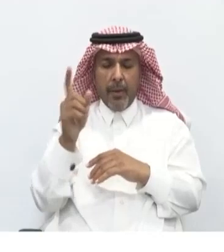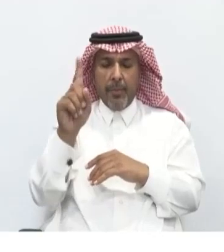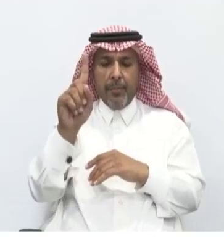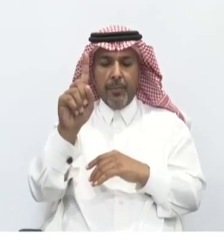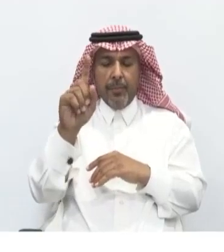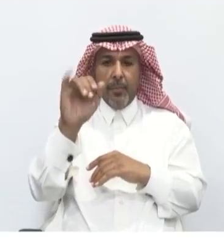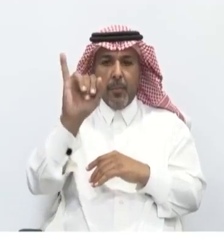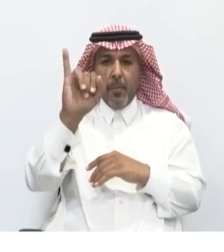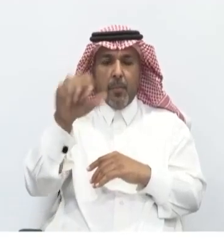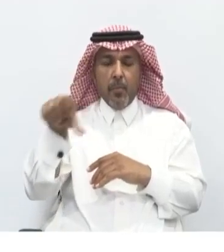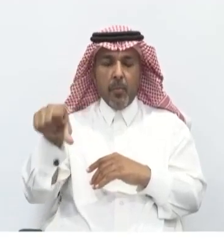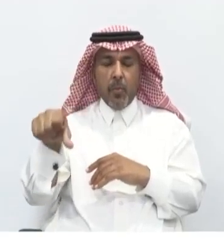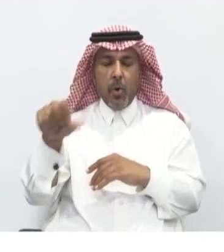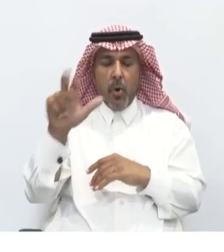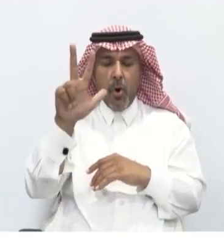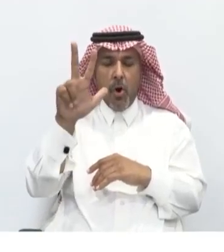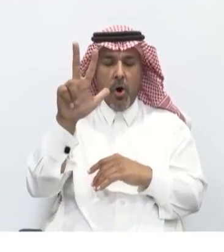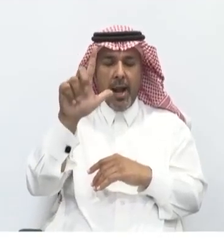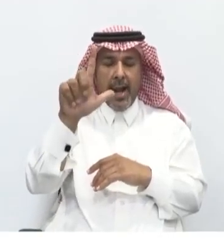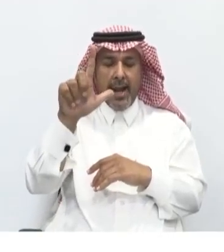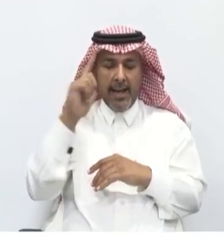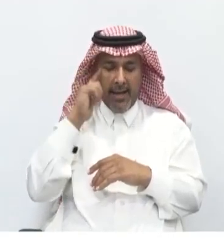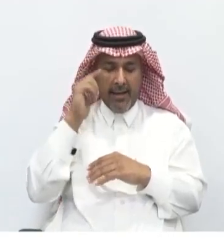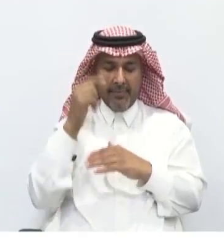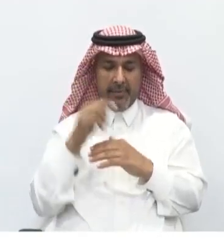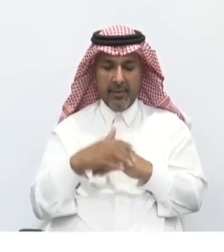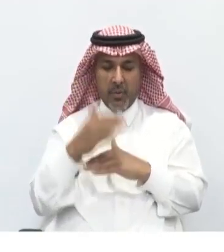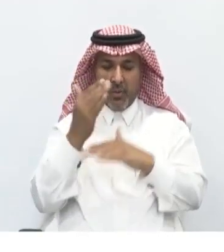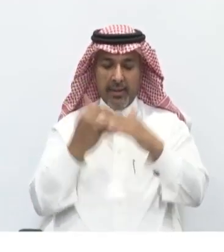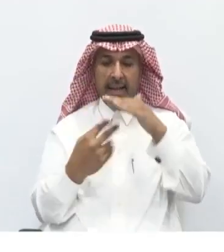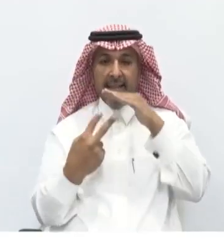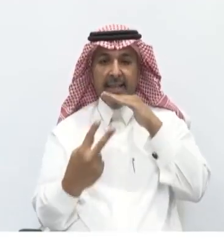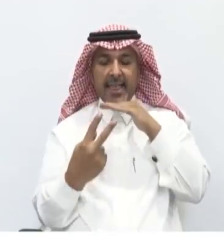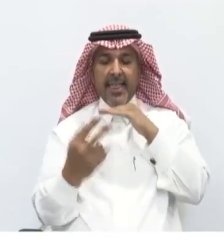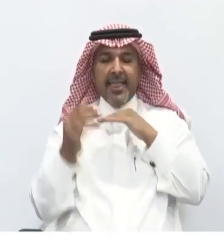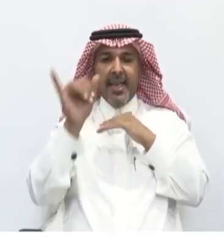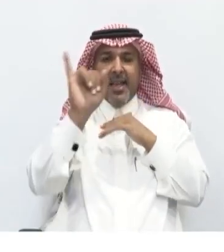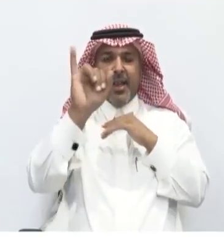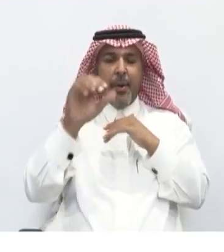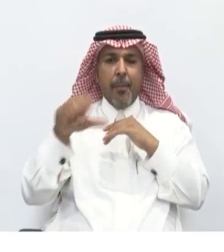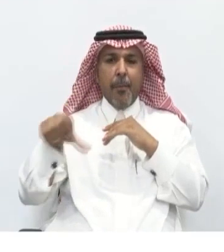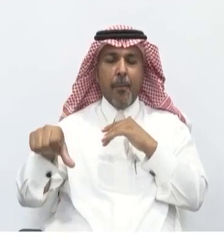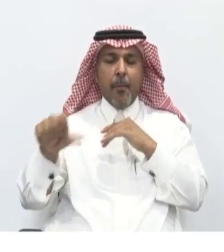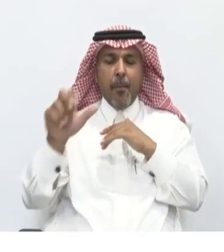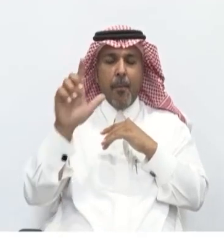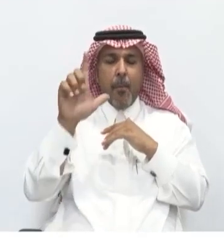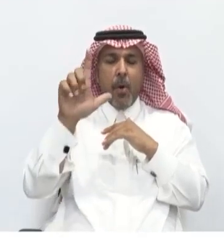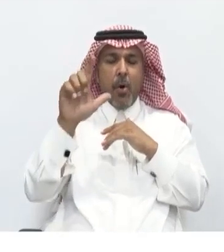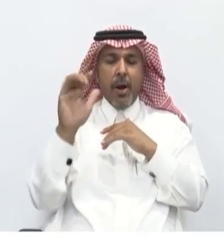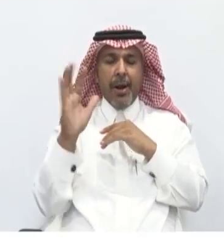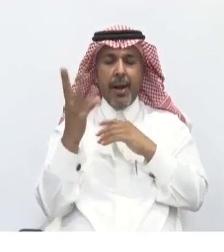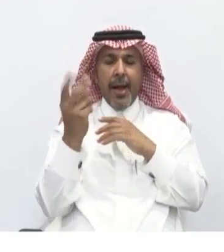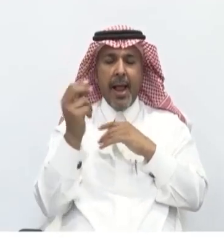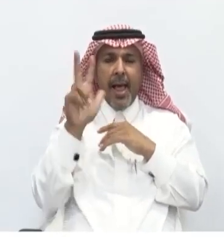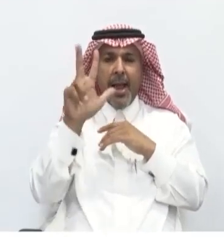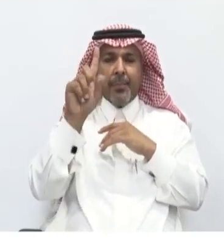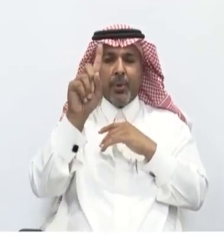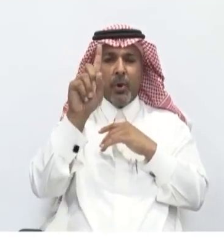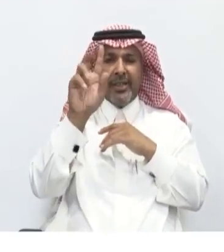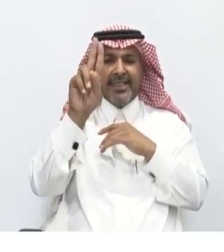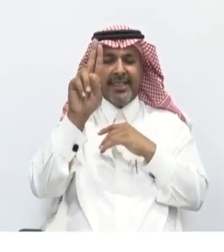شيء هنا واذا هو واحد وواحد مول من البروم على اثنين مول من البوتاسيوم